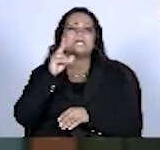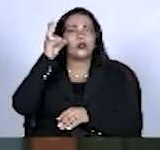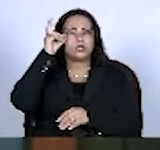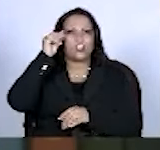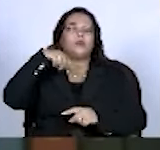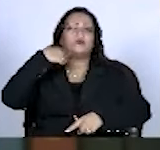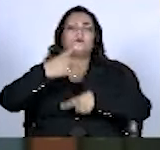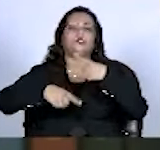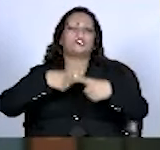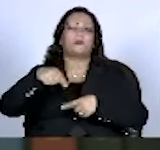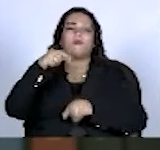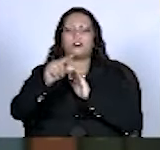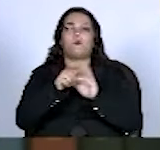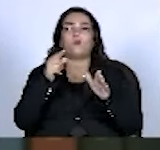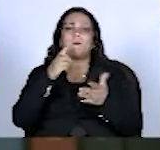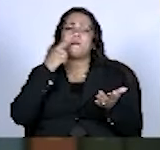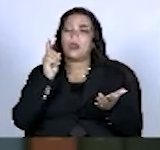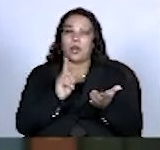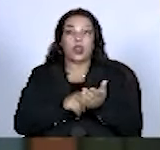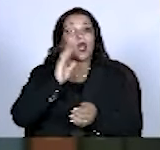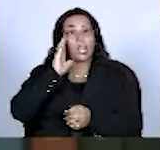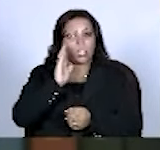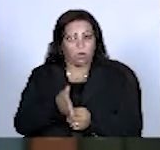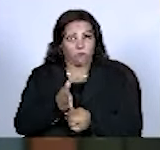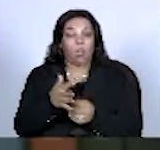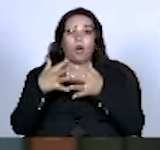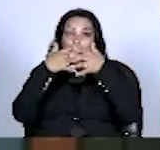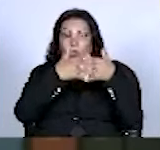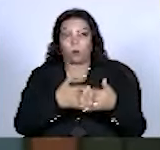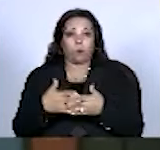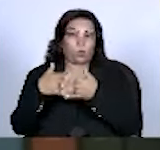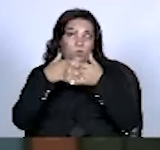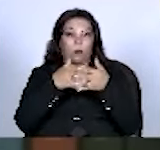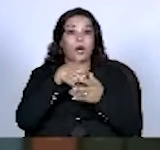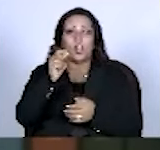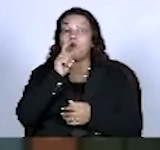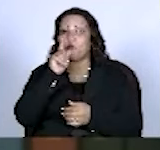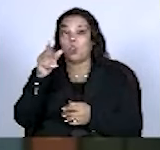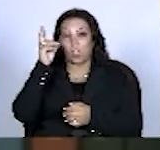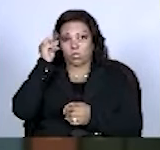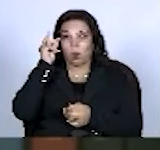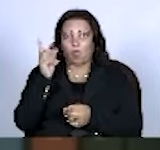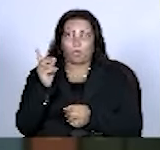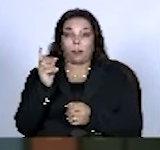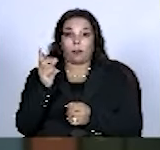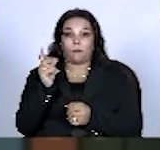مستمره في هذا الموضوع بالفعل هل تستطيع الولايات المتحده ان هي تقول لاسرائيل